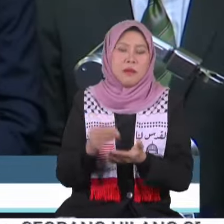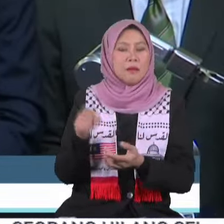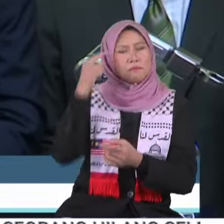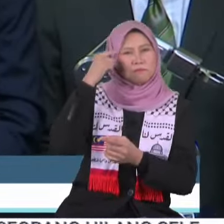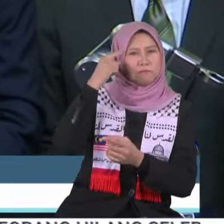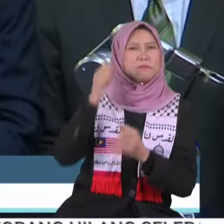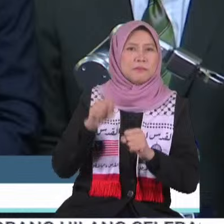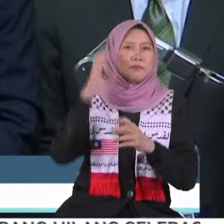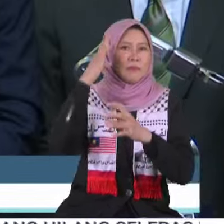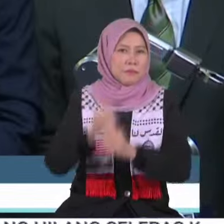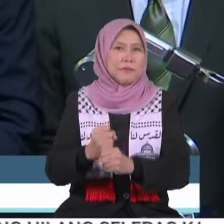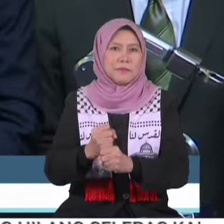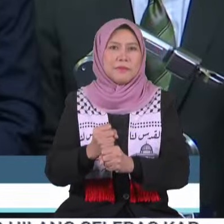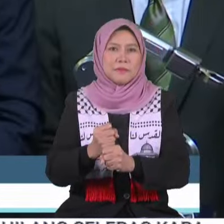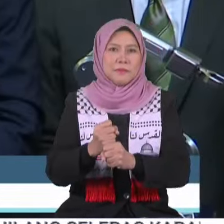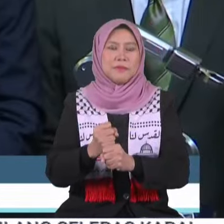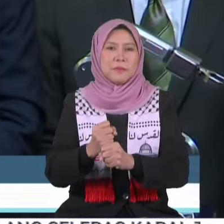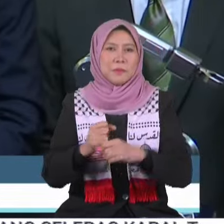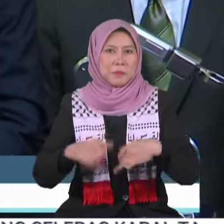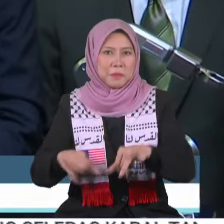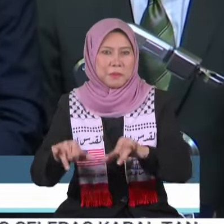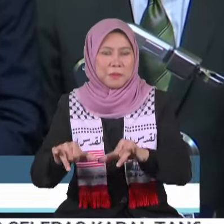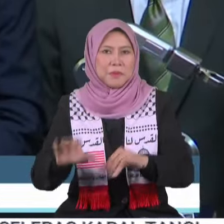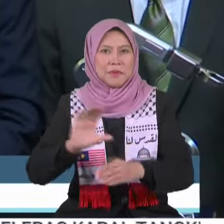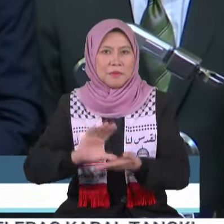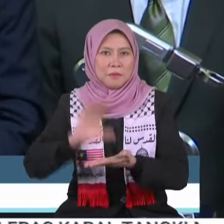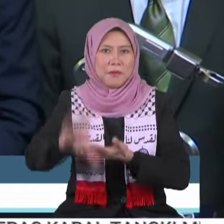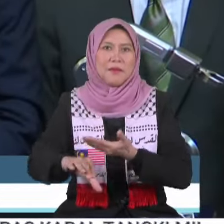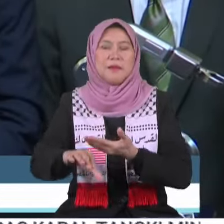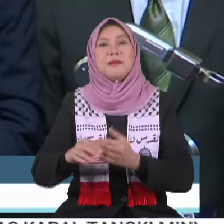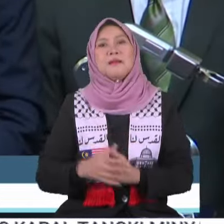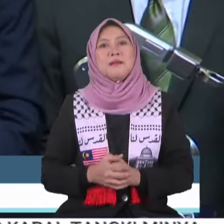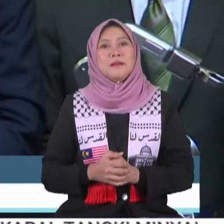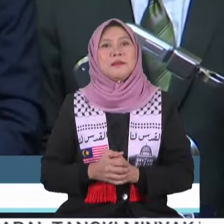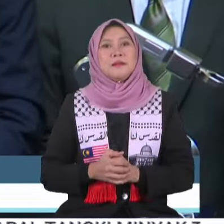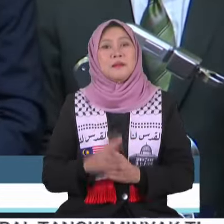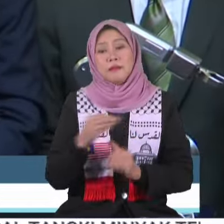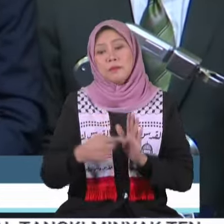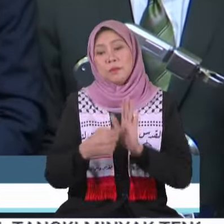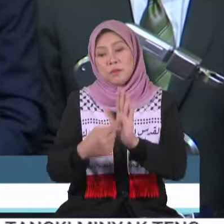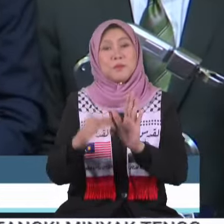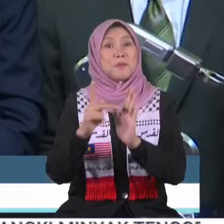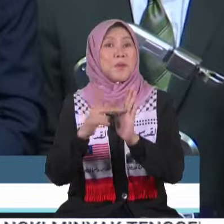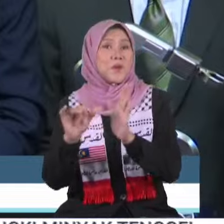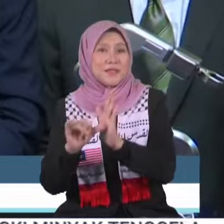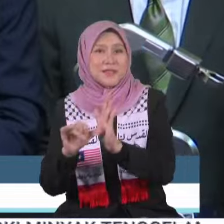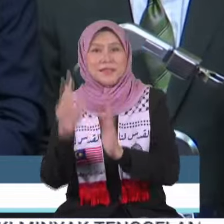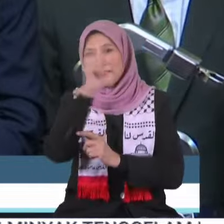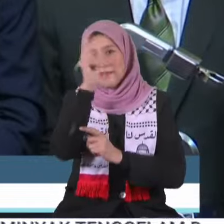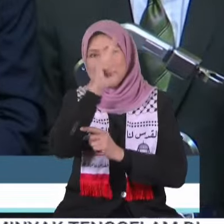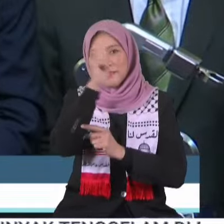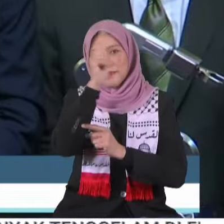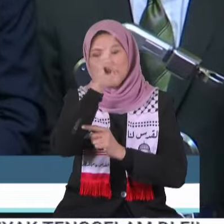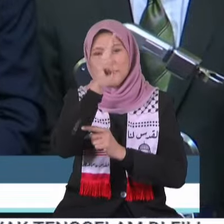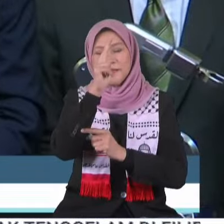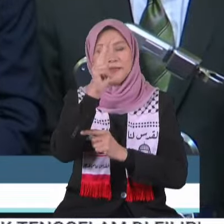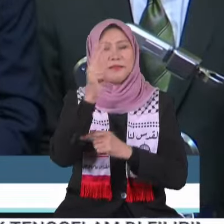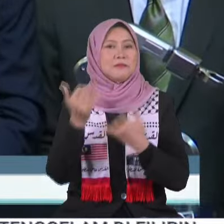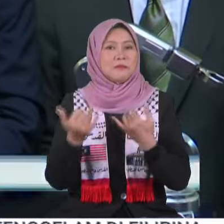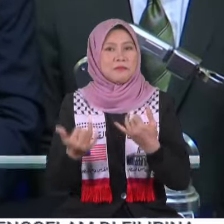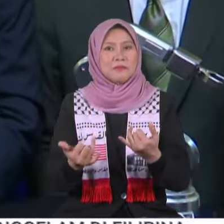panjang ini ataupun jangka masa sederhana juga, dan juga menunjukkan bahawa polisi-polisi kerajaan yang